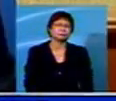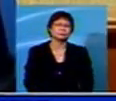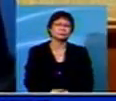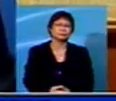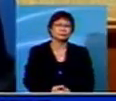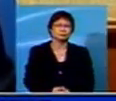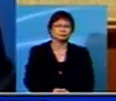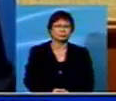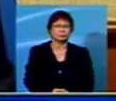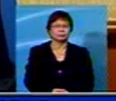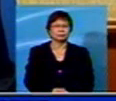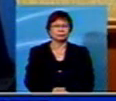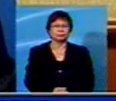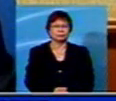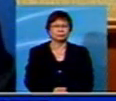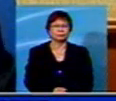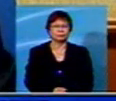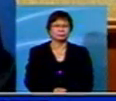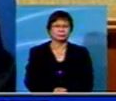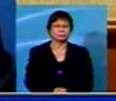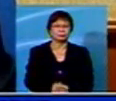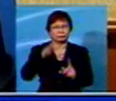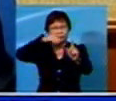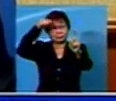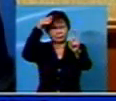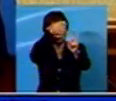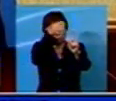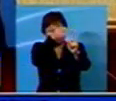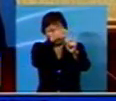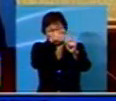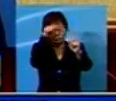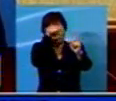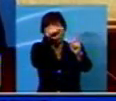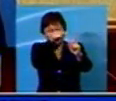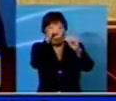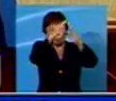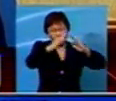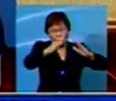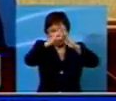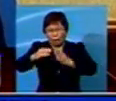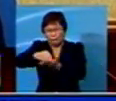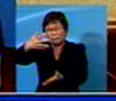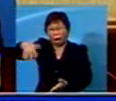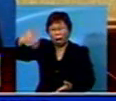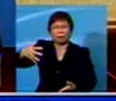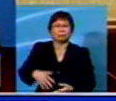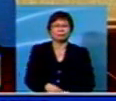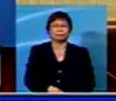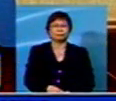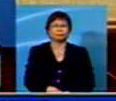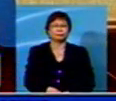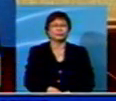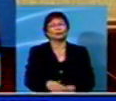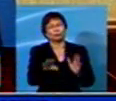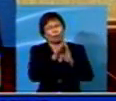sama mensasarkan ee kawasan-kawasan perumahan mewah di mana Kalau rumah Tu jenis